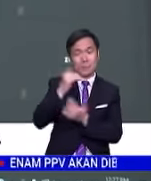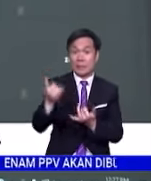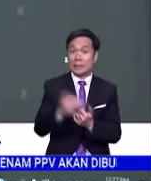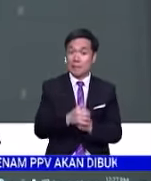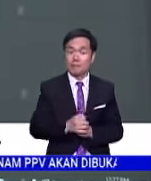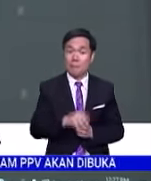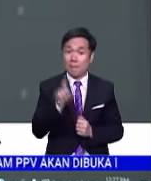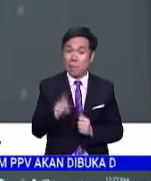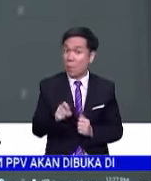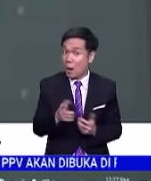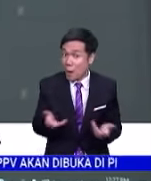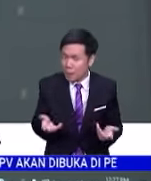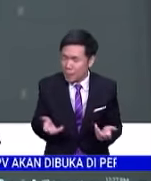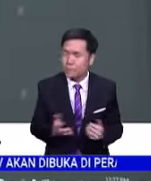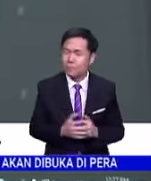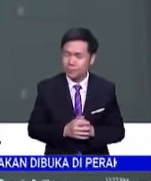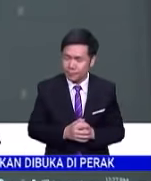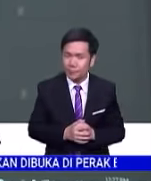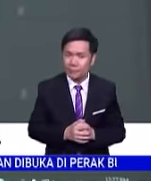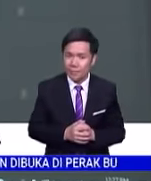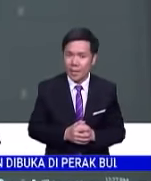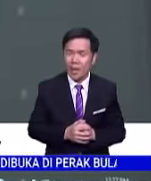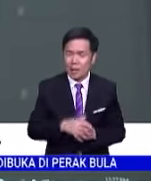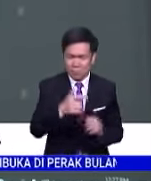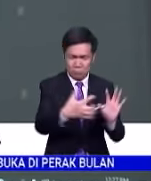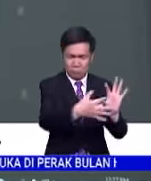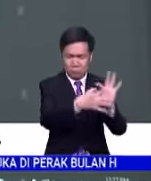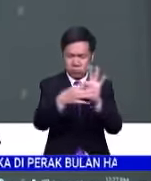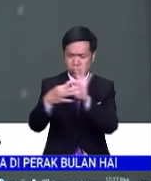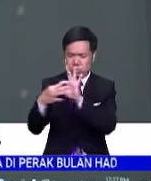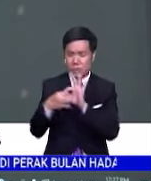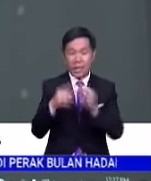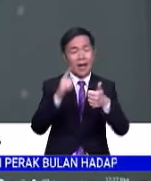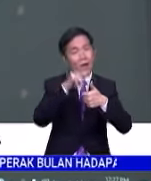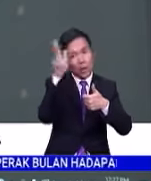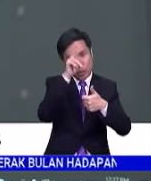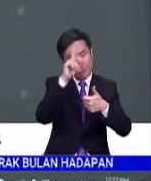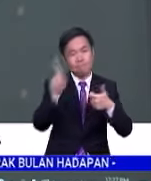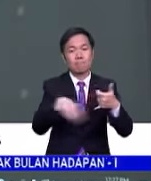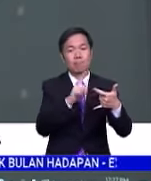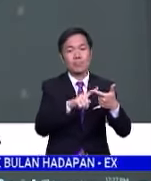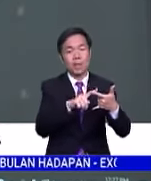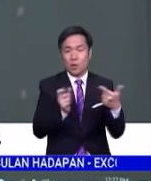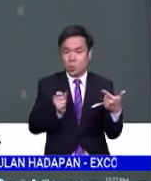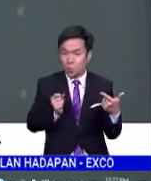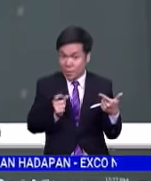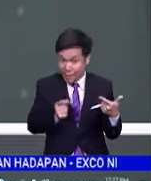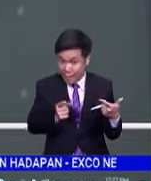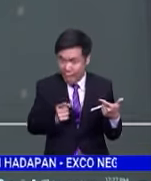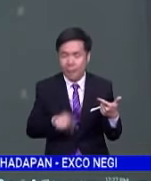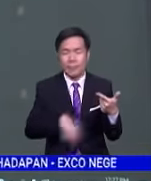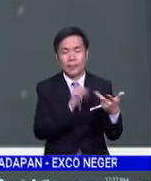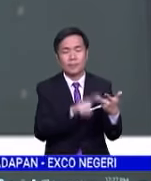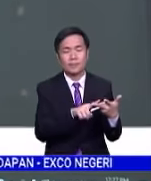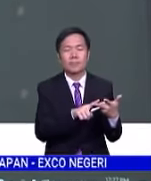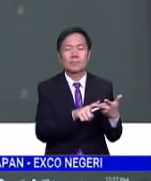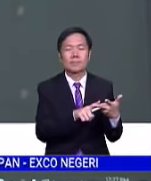yang melibatkan peranan semua pihak, pihak kerajaan, pihak swasta dan